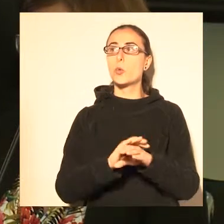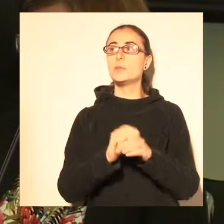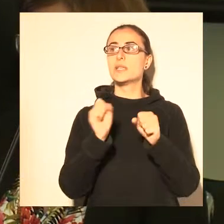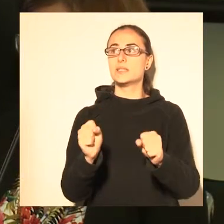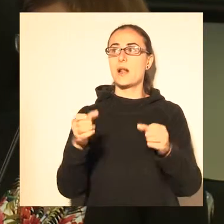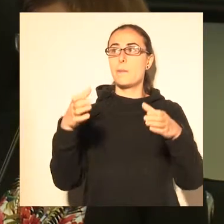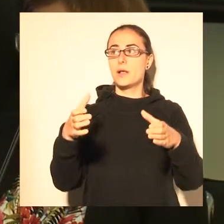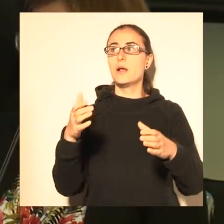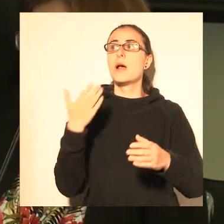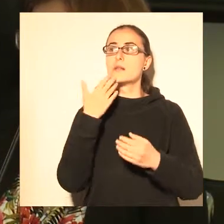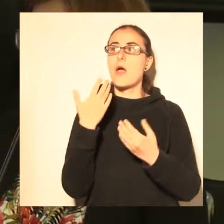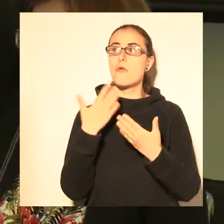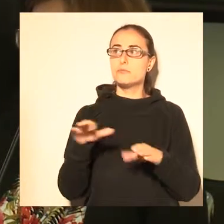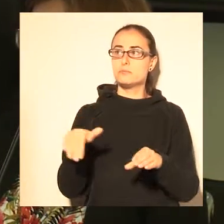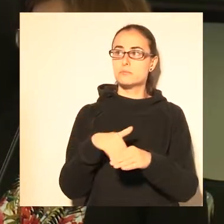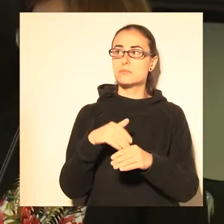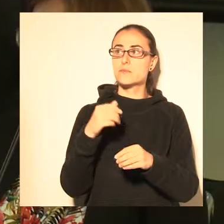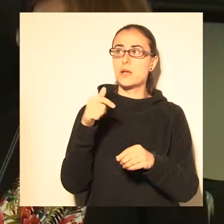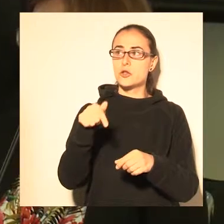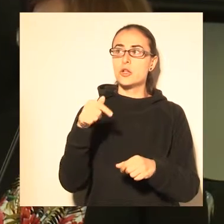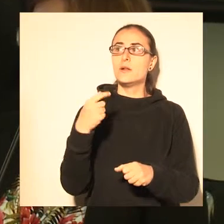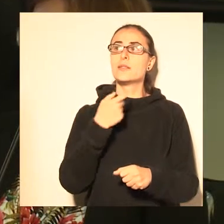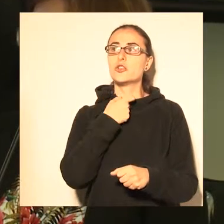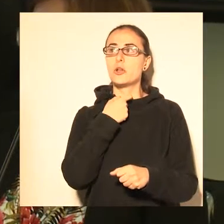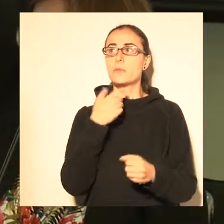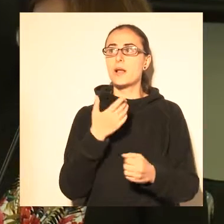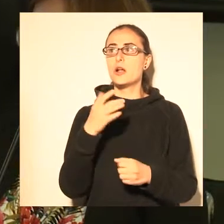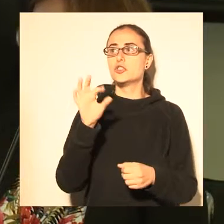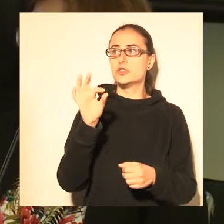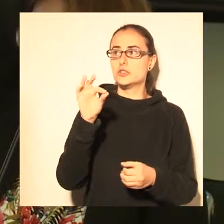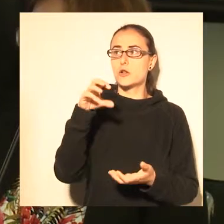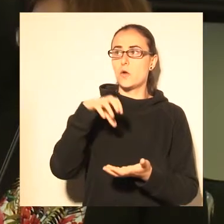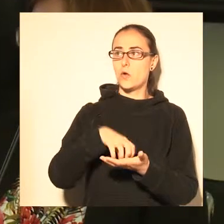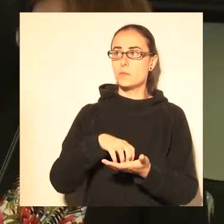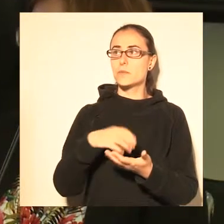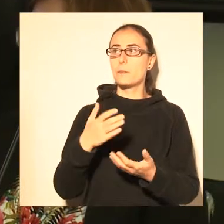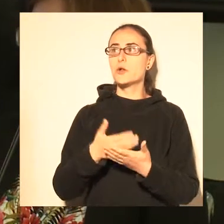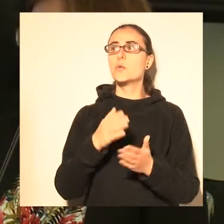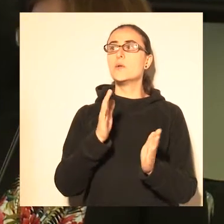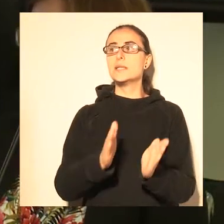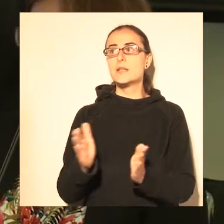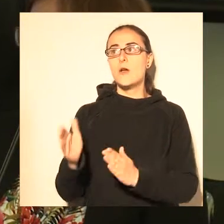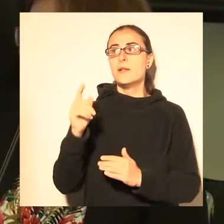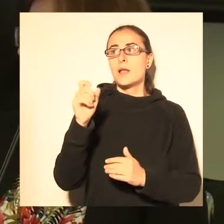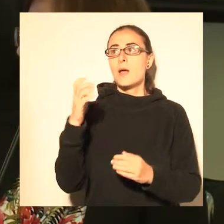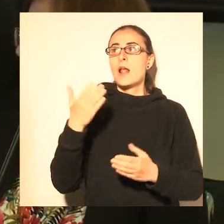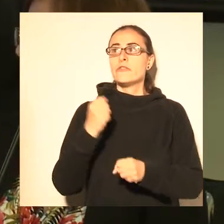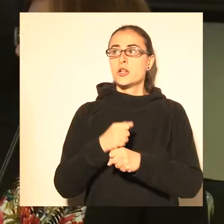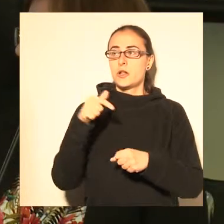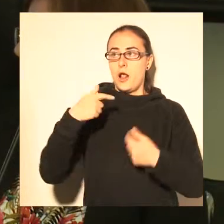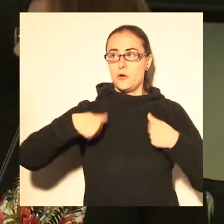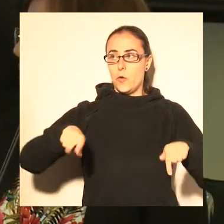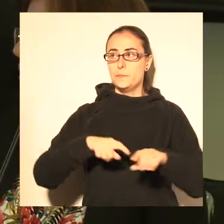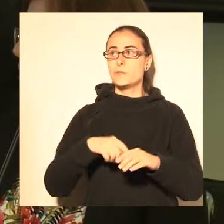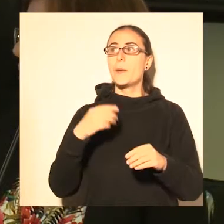ținut de mine ca Universitatea 1 decembri să și deschidă secție de chinetoterapie Și or deschis 50 de locuri secție de chinetoterapie practica se va face la